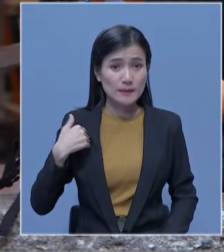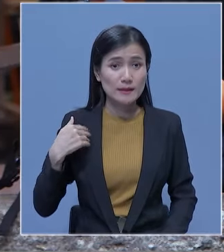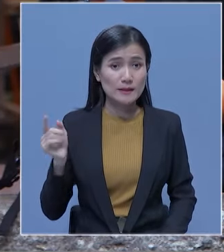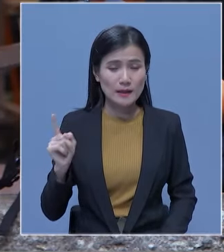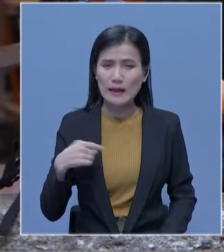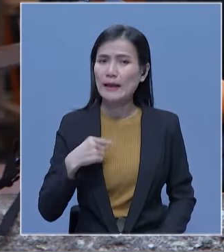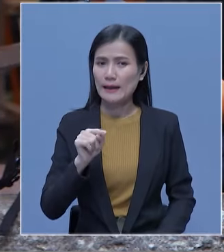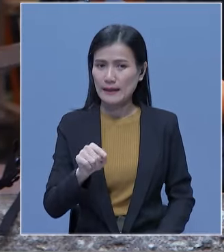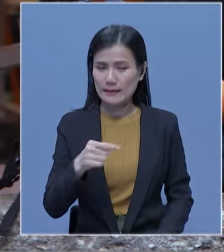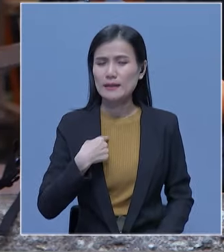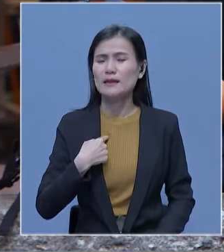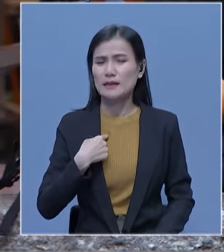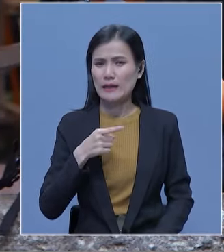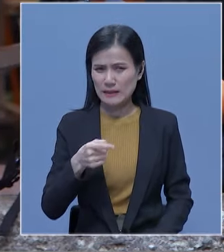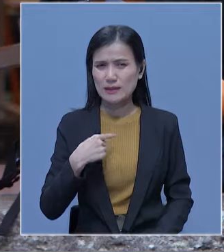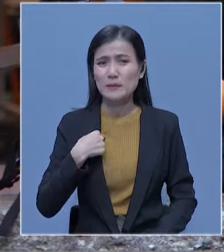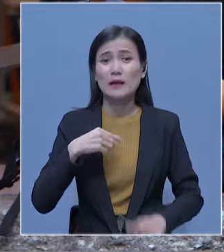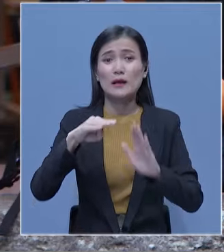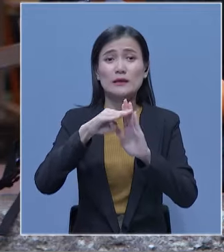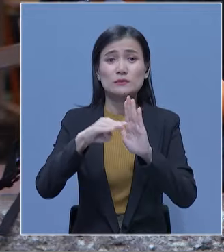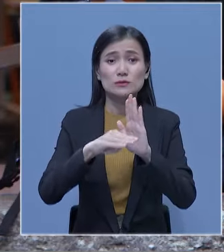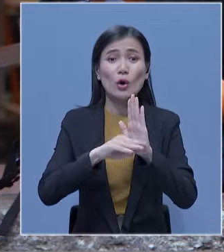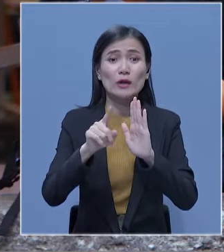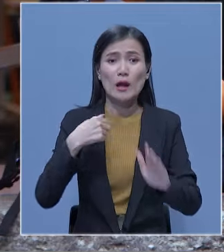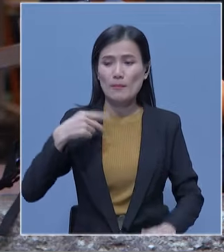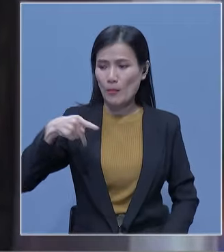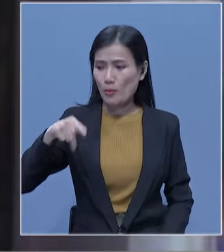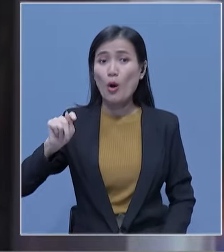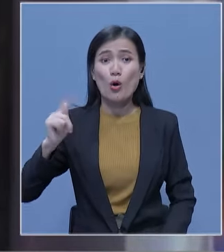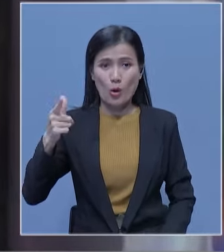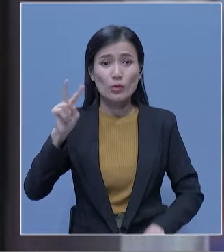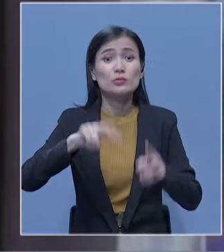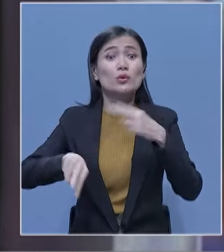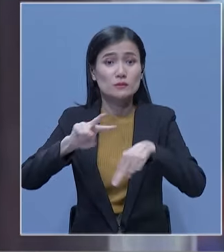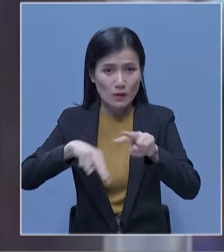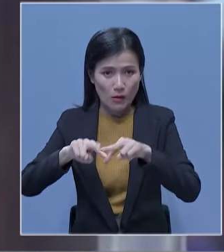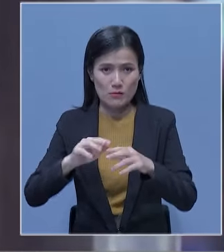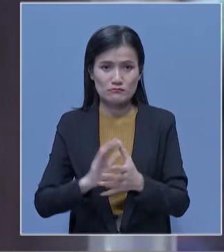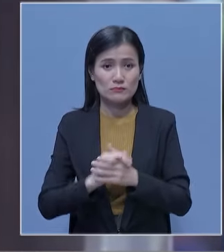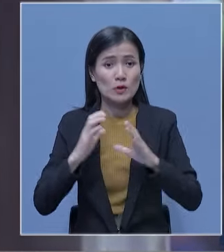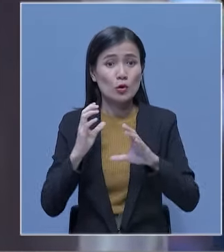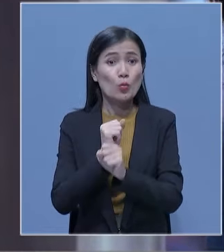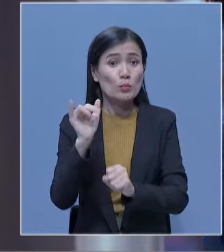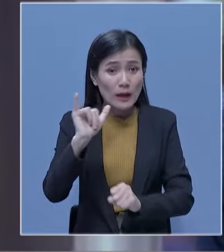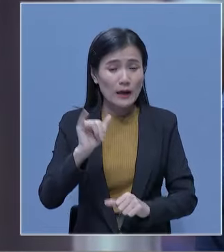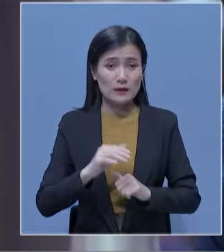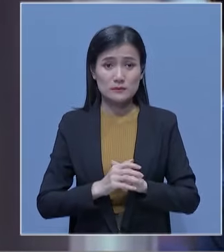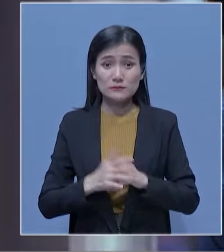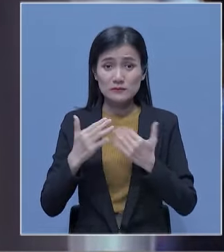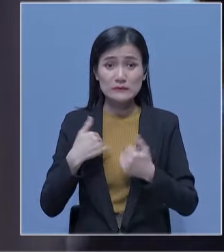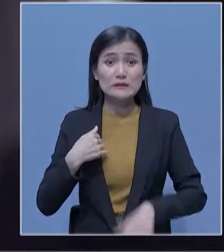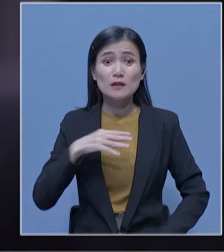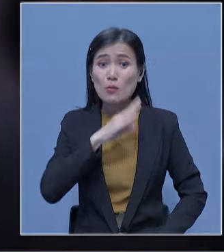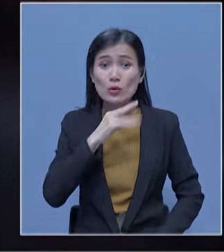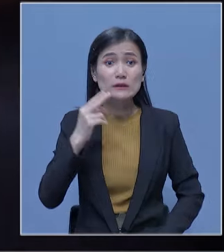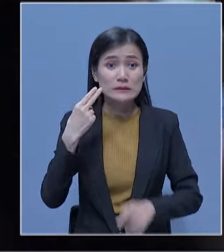นี้ยังเป็นขั้นตอนการตรวจสอบของทางปปง.ยังไม่ได้บอกว่าถ้าชื่อคุณไม่ตรงกันแล้วจะระงับใช้บริ